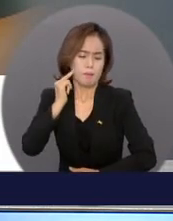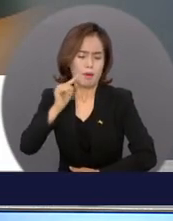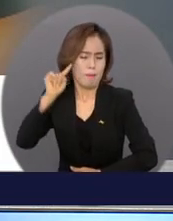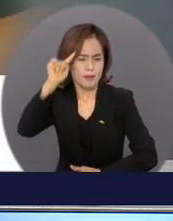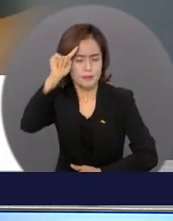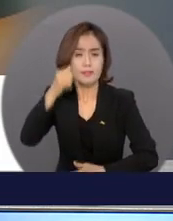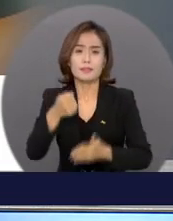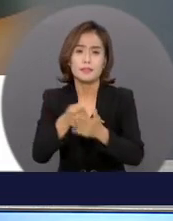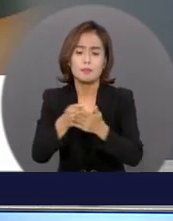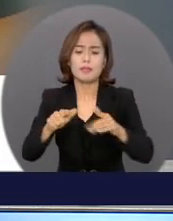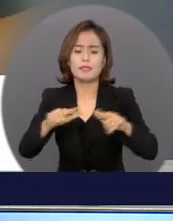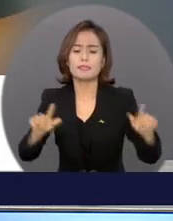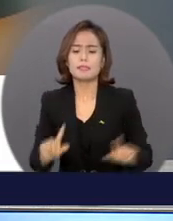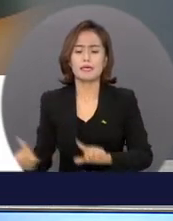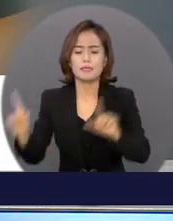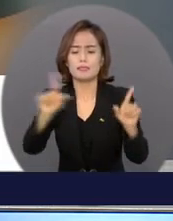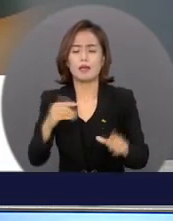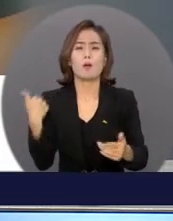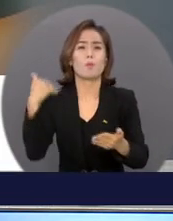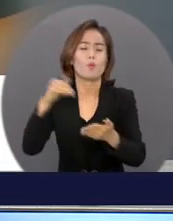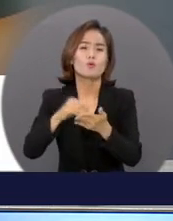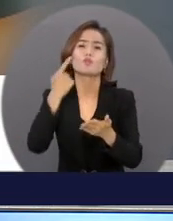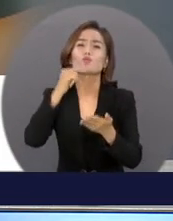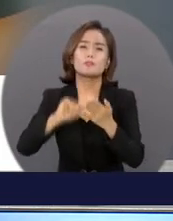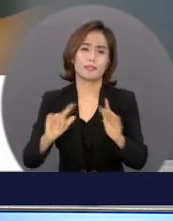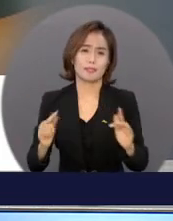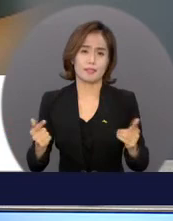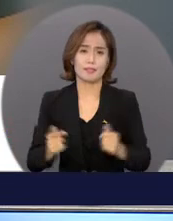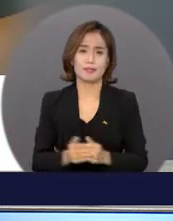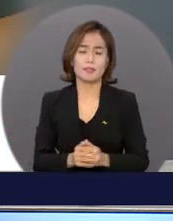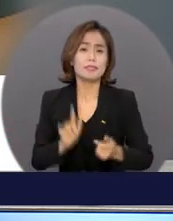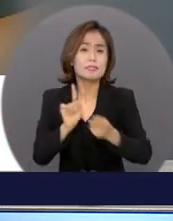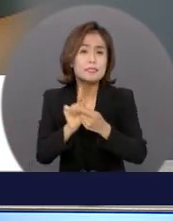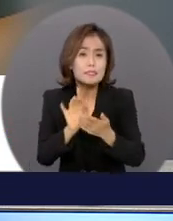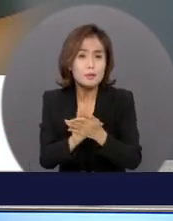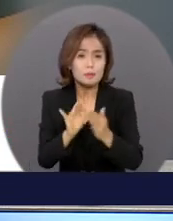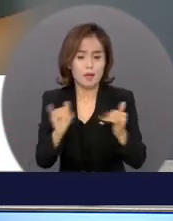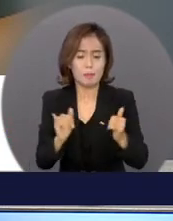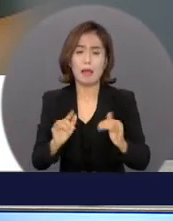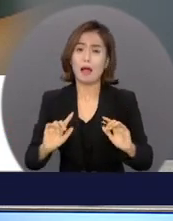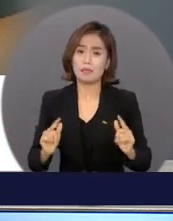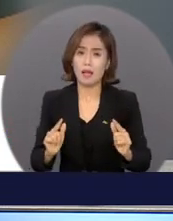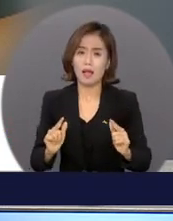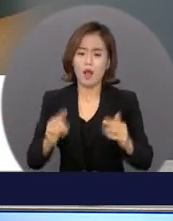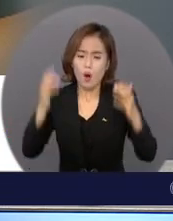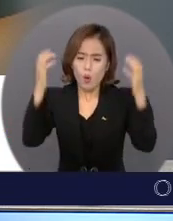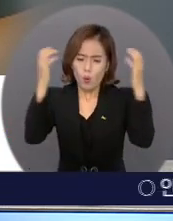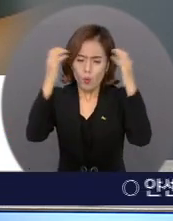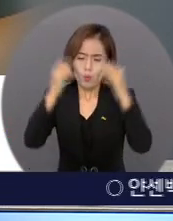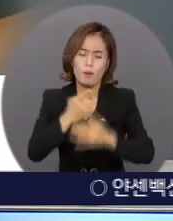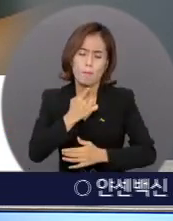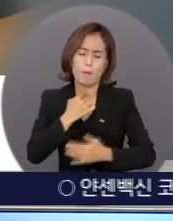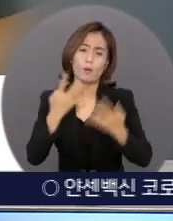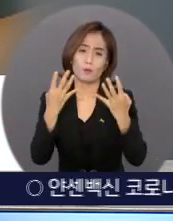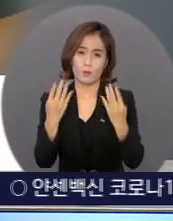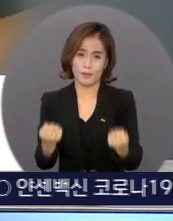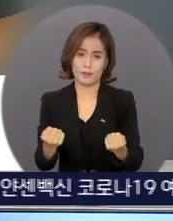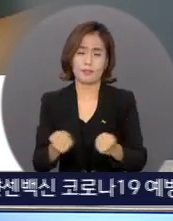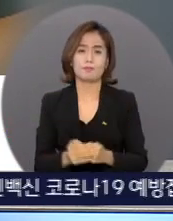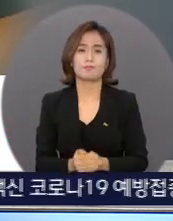트라우마 때문에 일상생활로 돌아가기가 쉽지 않습니다. 직접 당사자가 아니더라도 고통에 시달리는 건